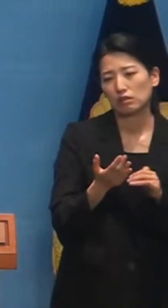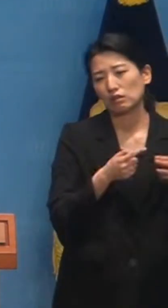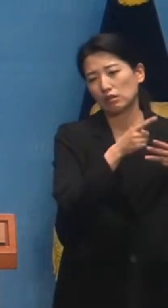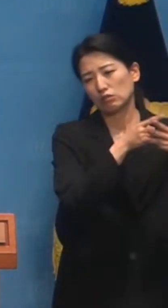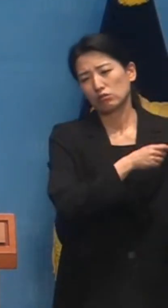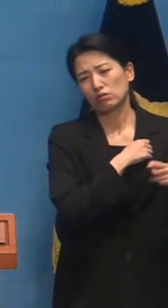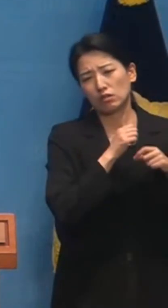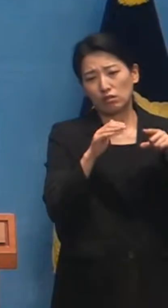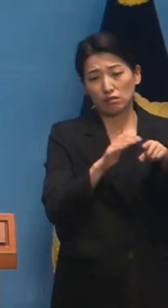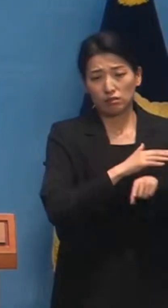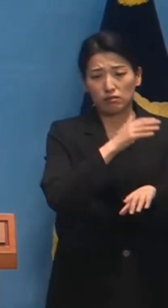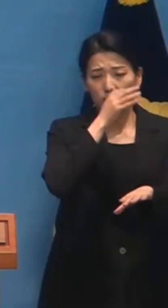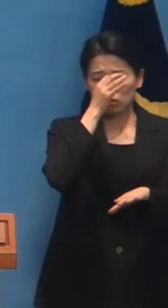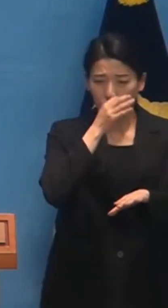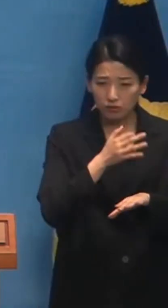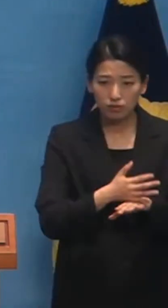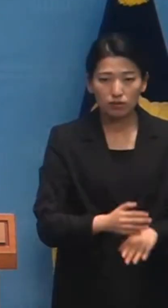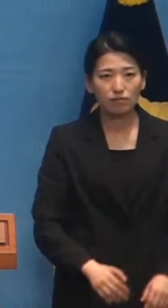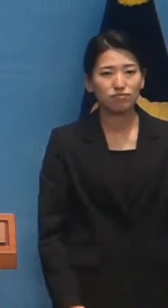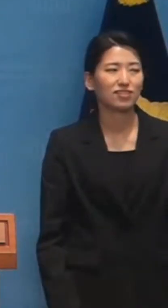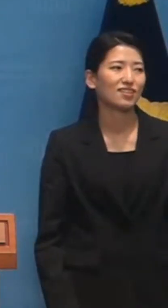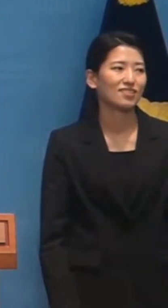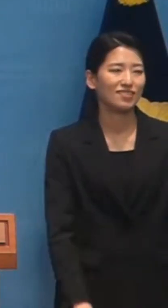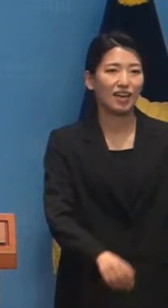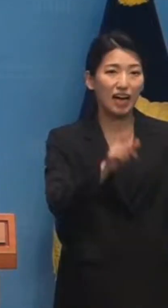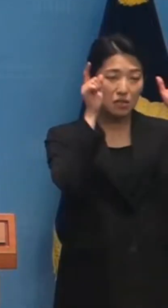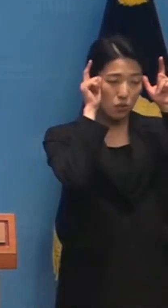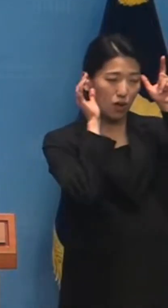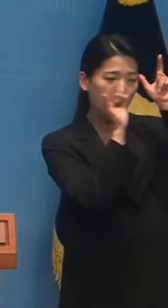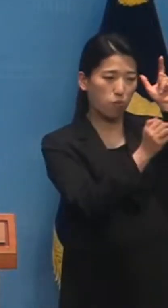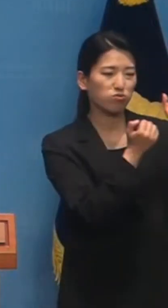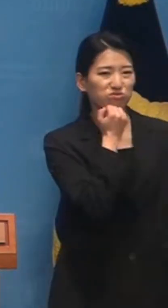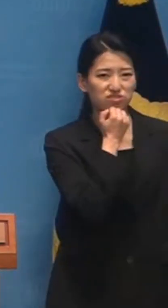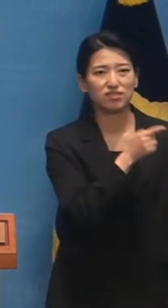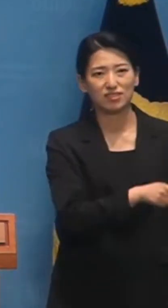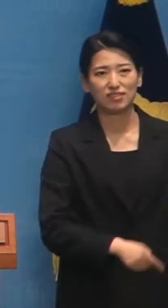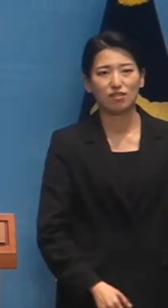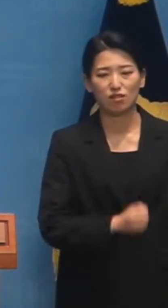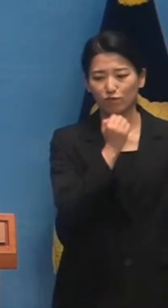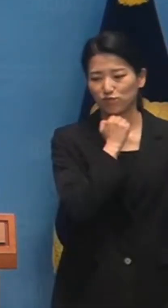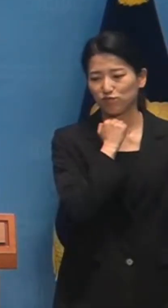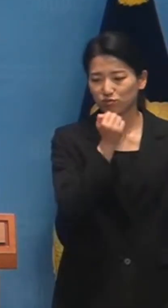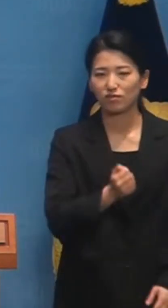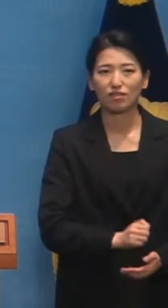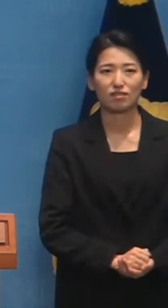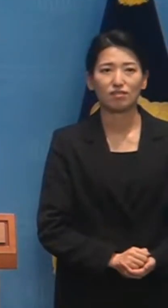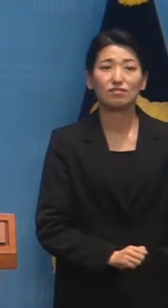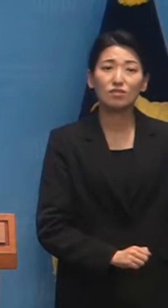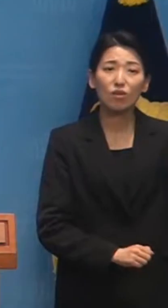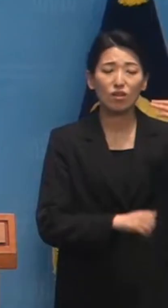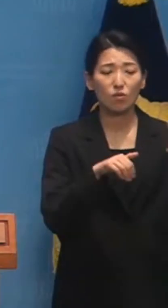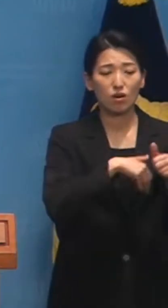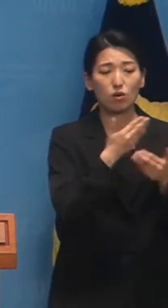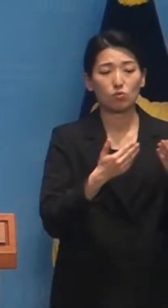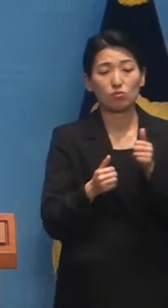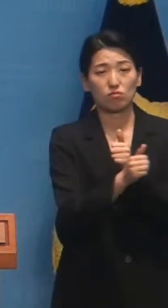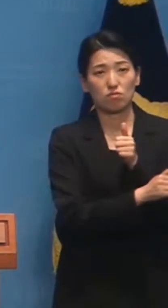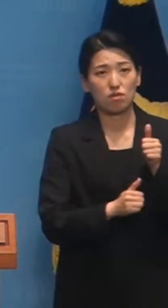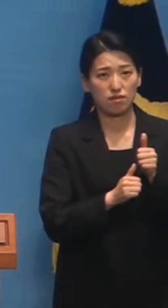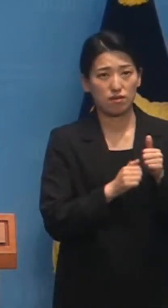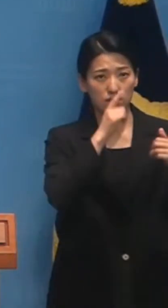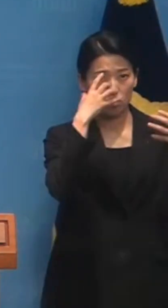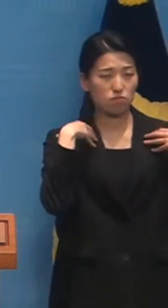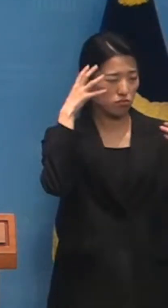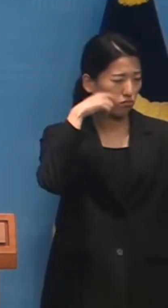생각한다고 발언하였습니다. 정말 속아 웃을 발언입니다. 2월 20일 국회 한노위 대정부 질문에서